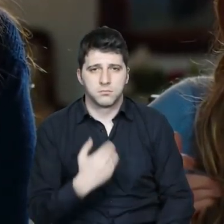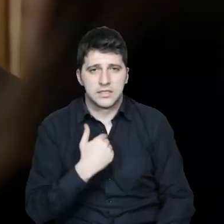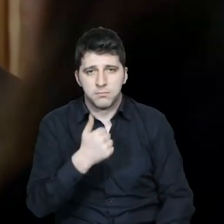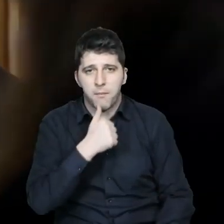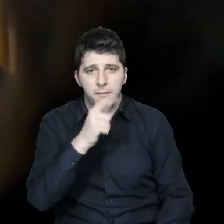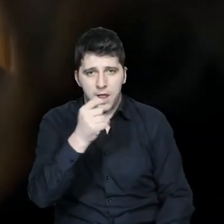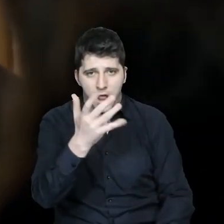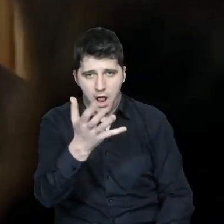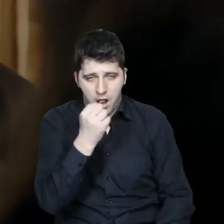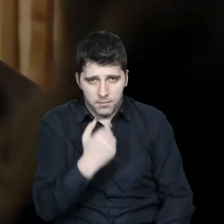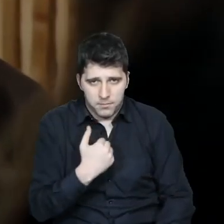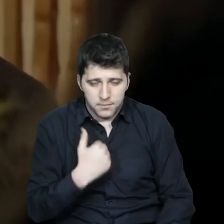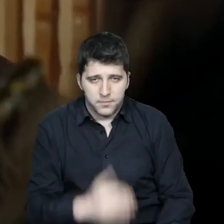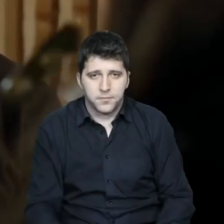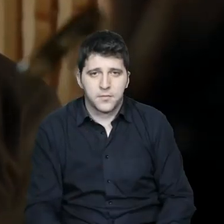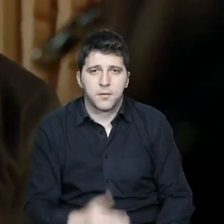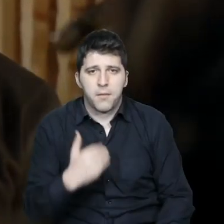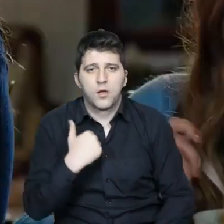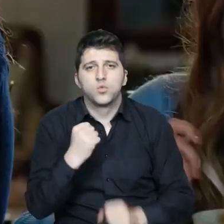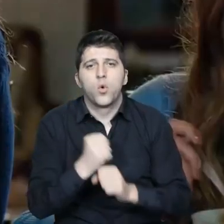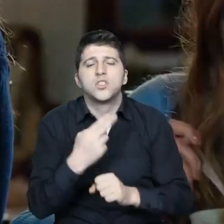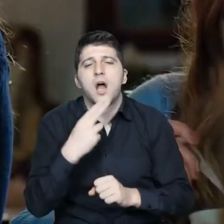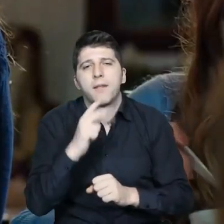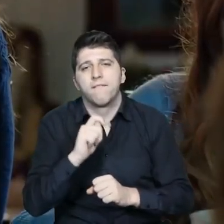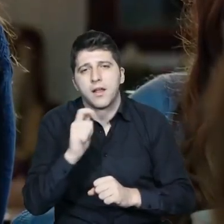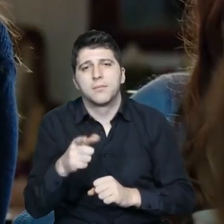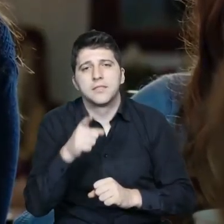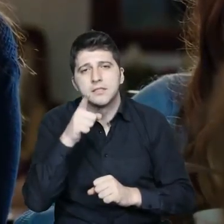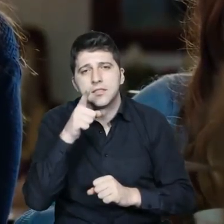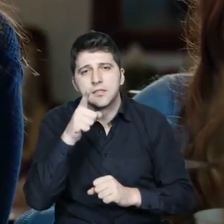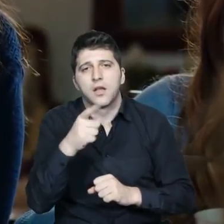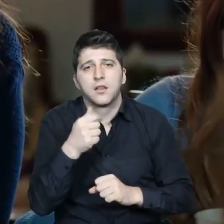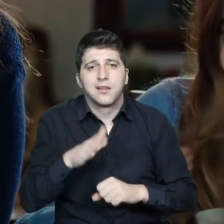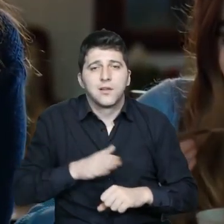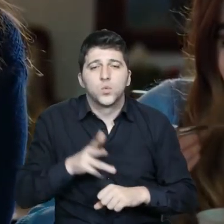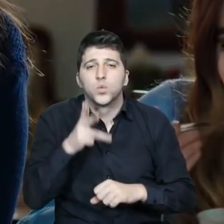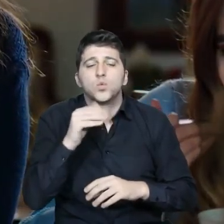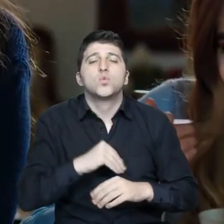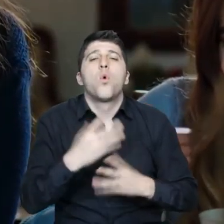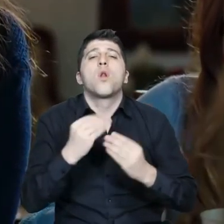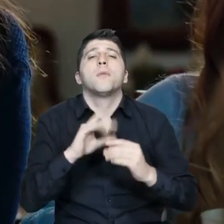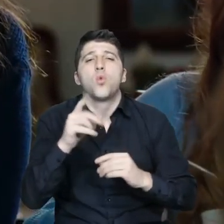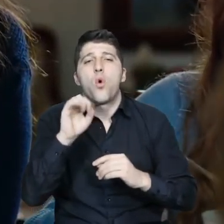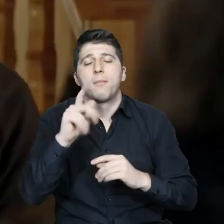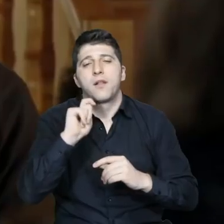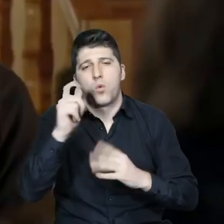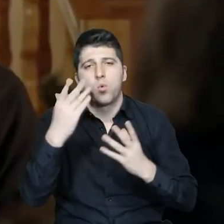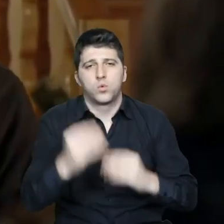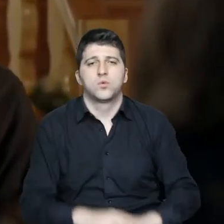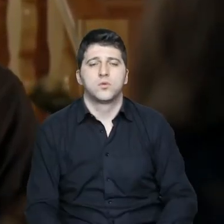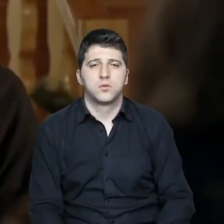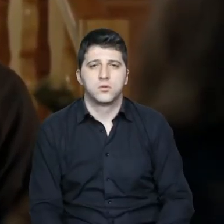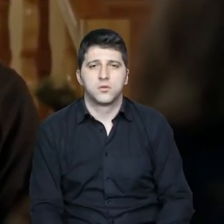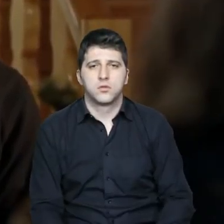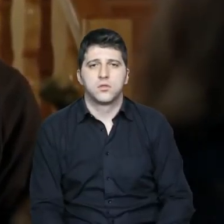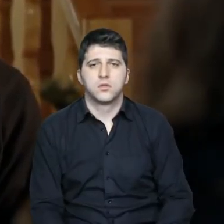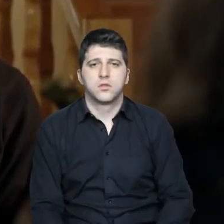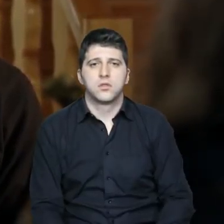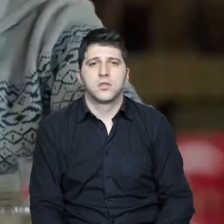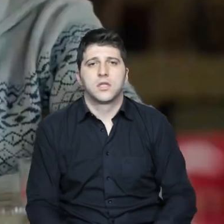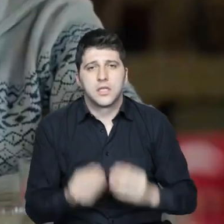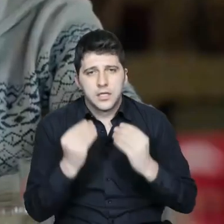babamdan alalım. Ben Gökçe ablana veririm. Sen yanında o kadar para taşıma, yok olmaz. O gider öğretmenine verirsin. İyi.